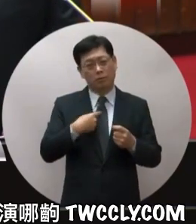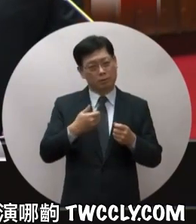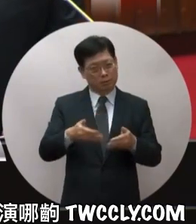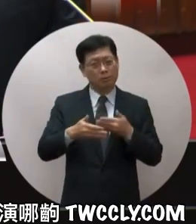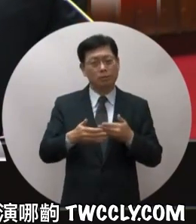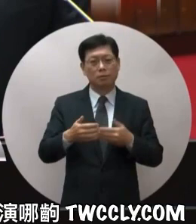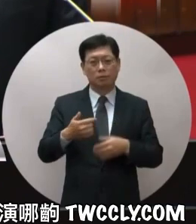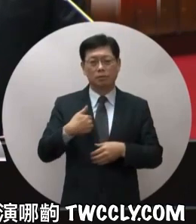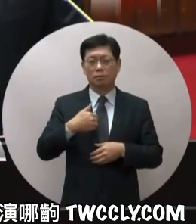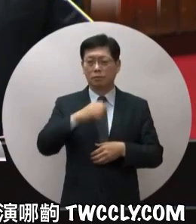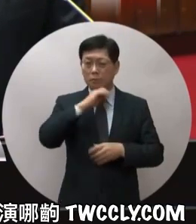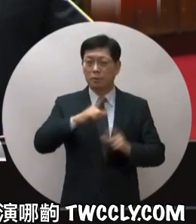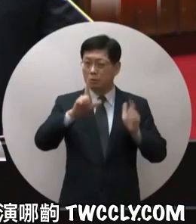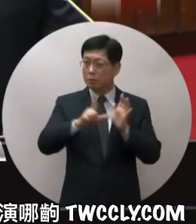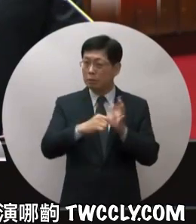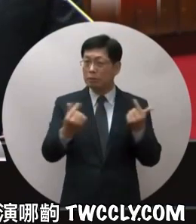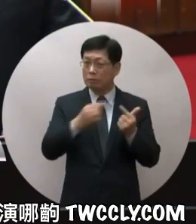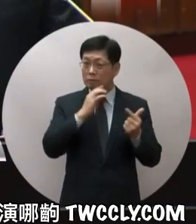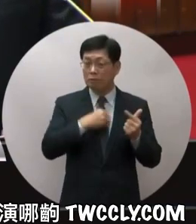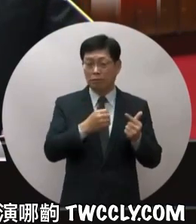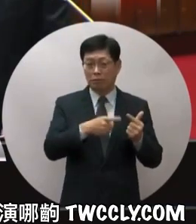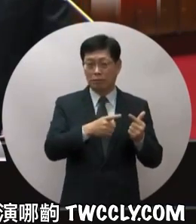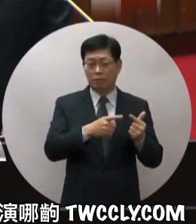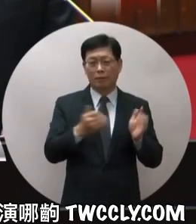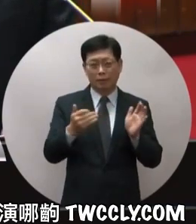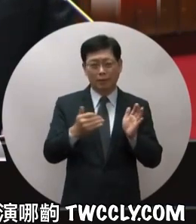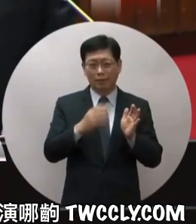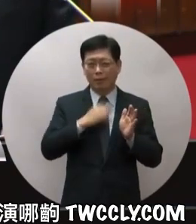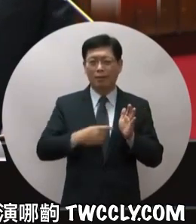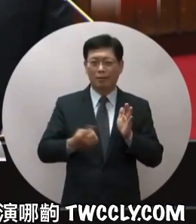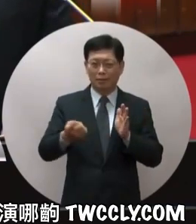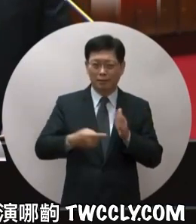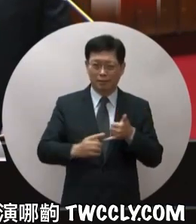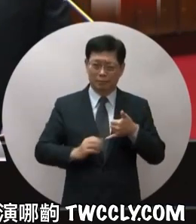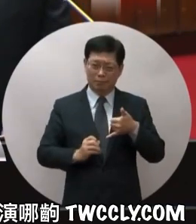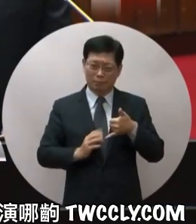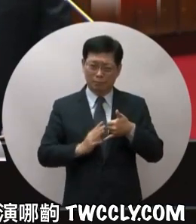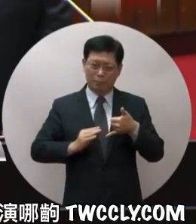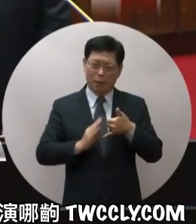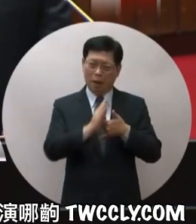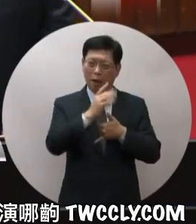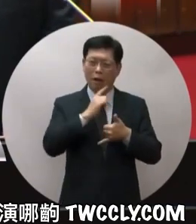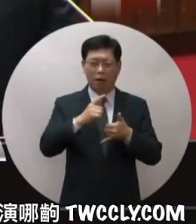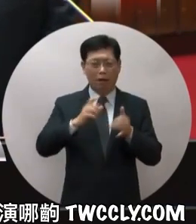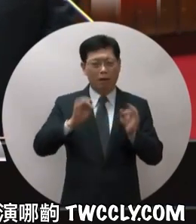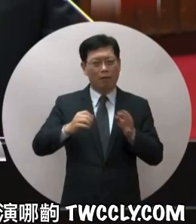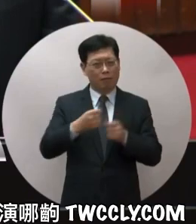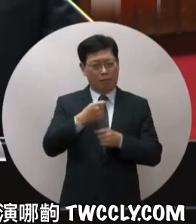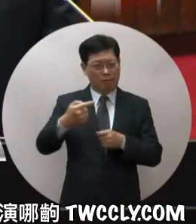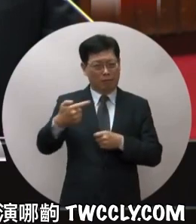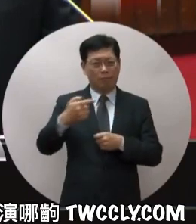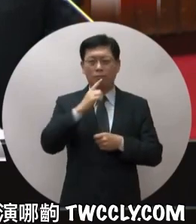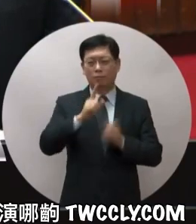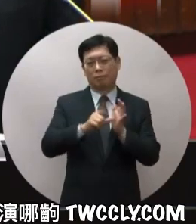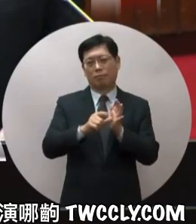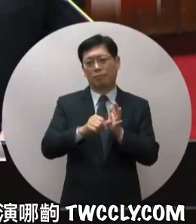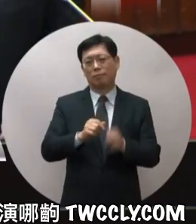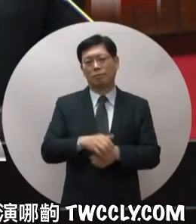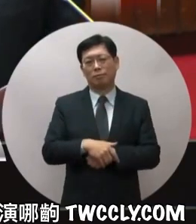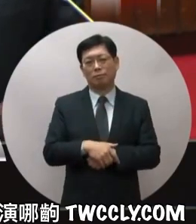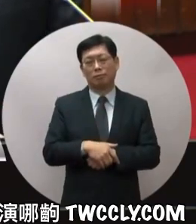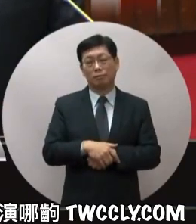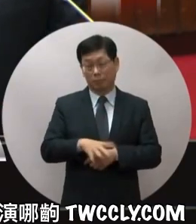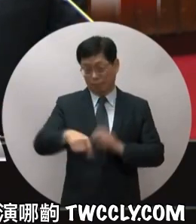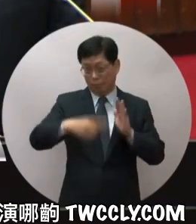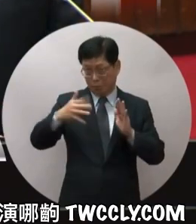大家的時間尤其是平南要起來跟北區還是要穿北好我們浪費最多的就是時間這點我想議